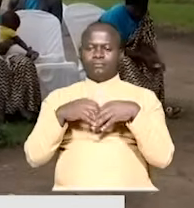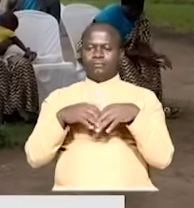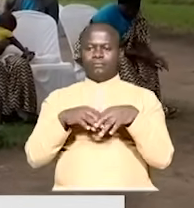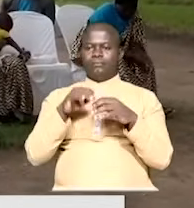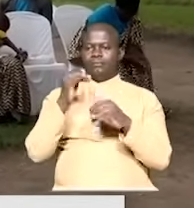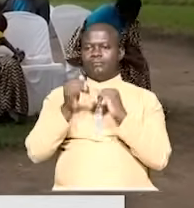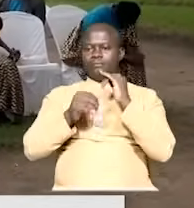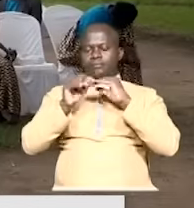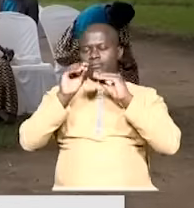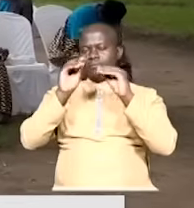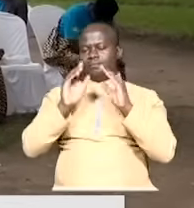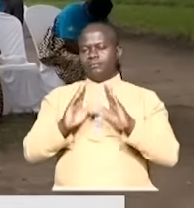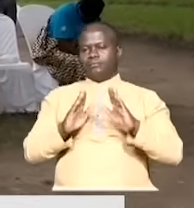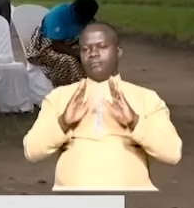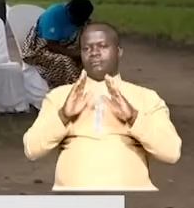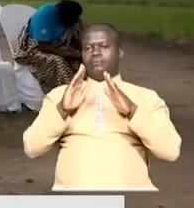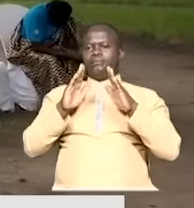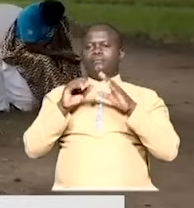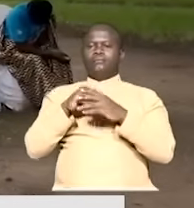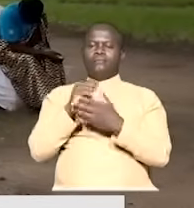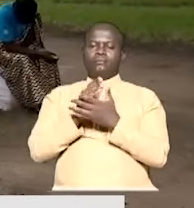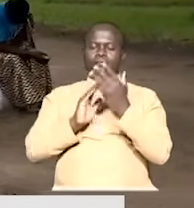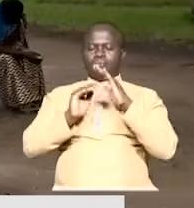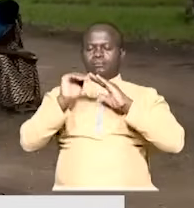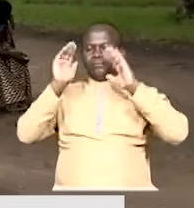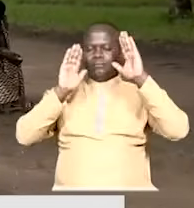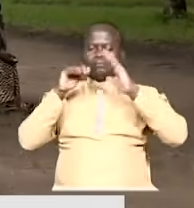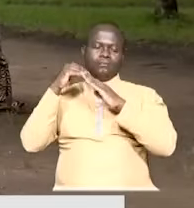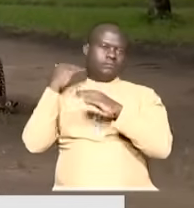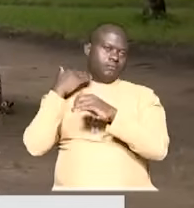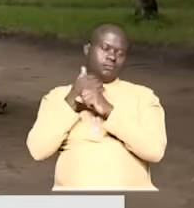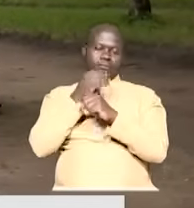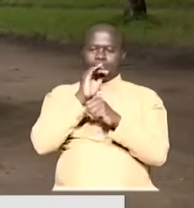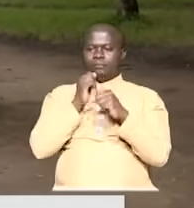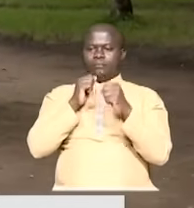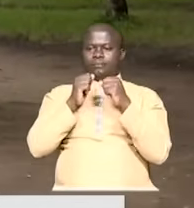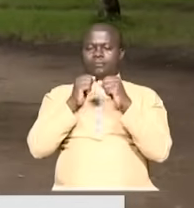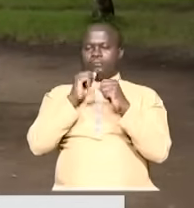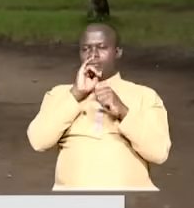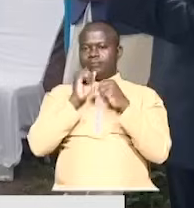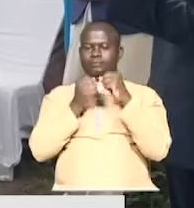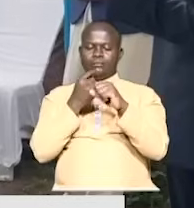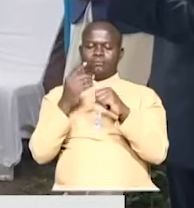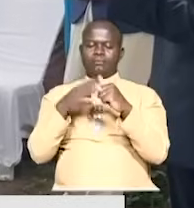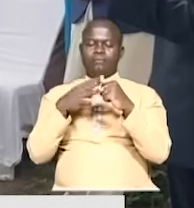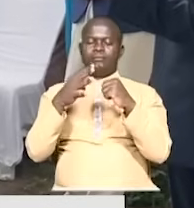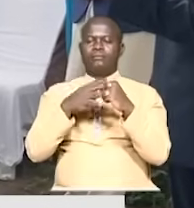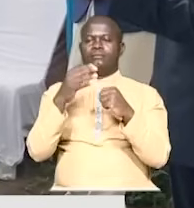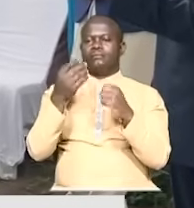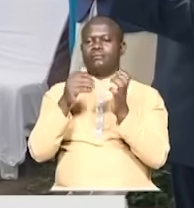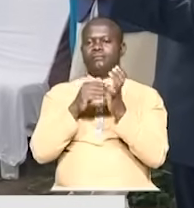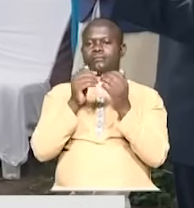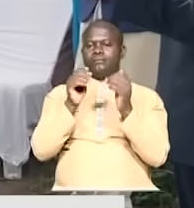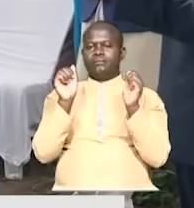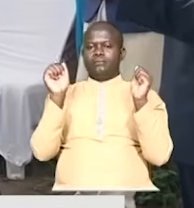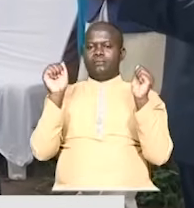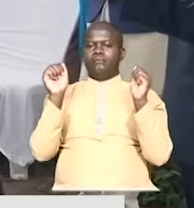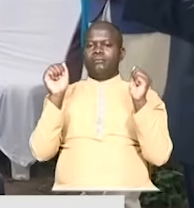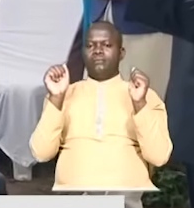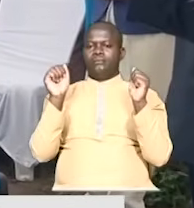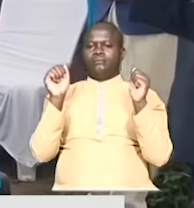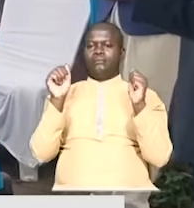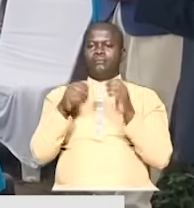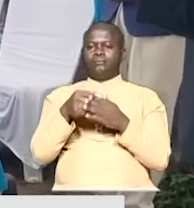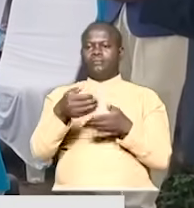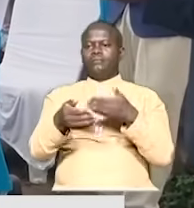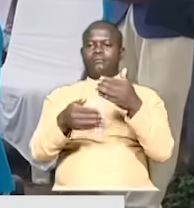Basoje inyigisho zisa na mitima harimo bagize uruhare muri jenoside yakorewe abatutsi mu 1994 n'abagirokotse muri uru